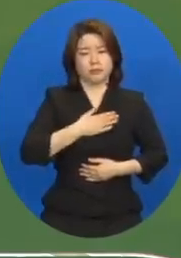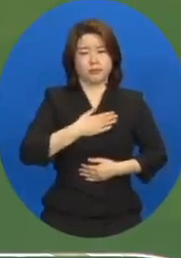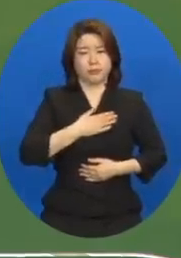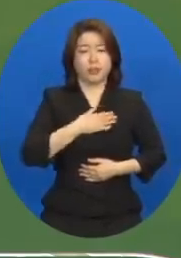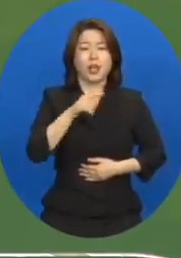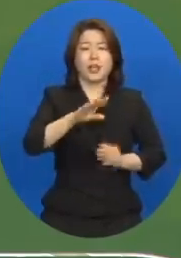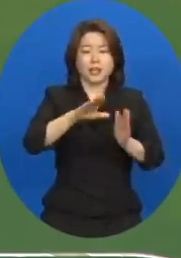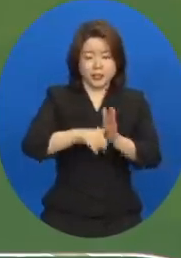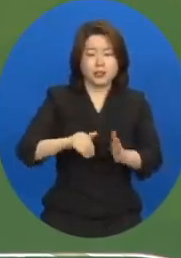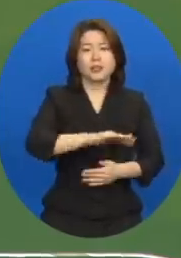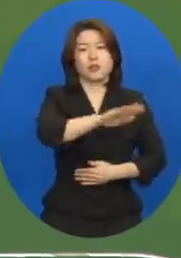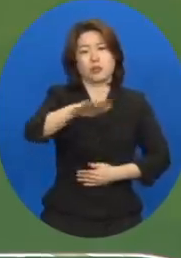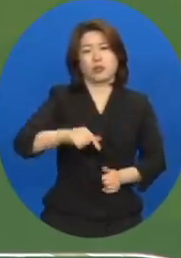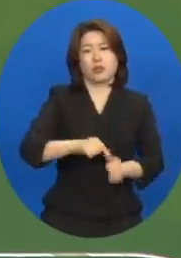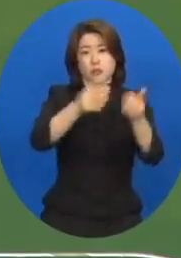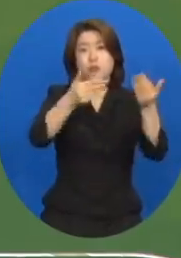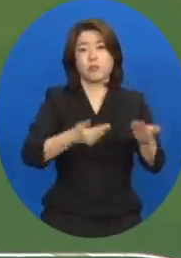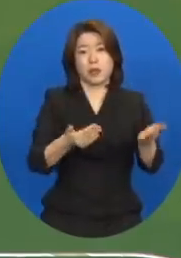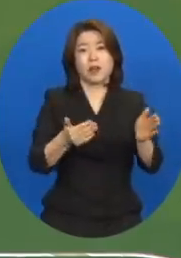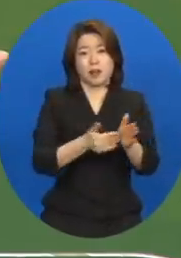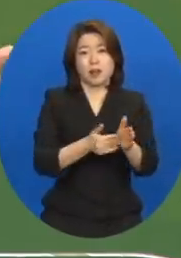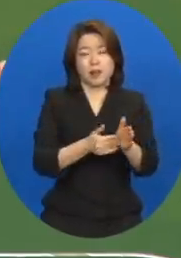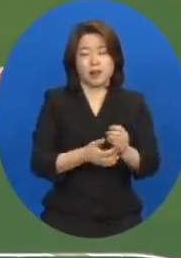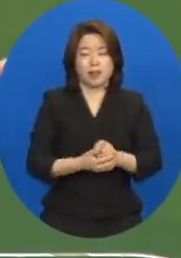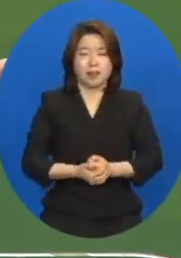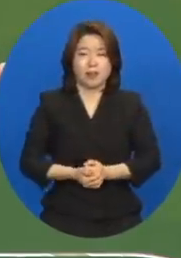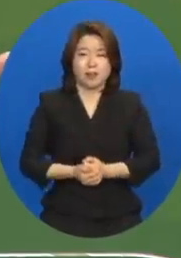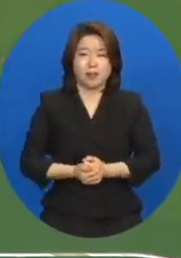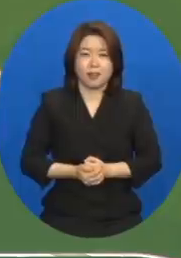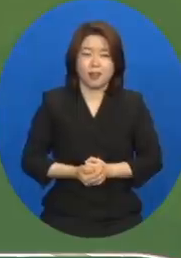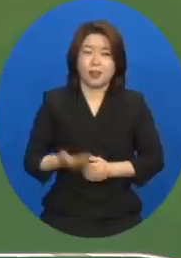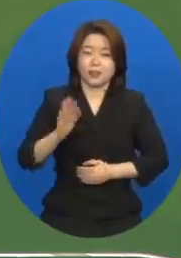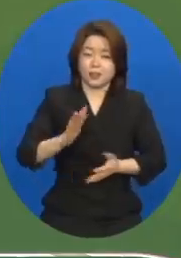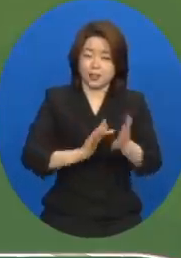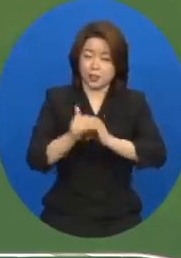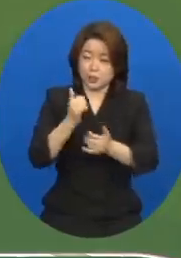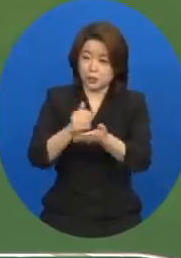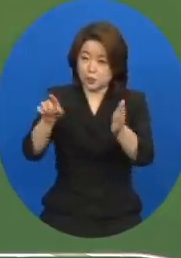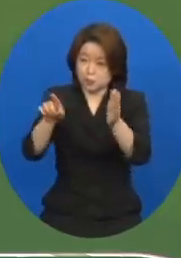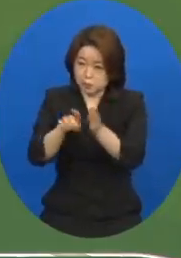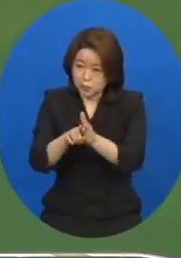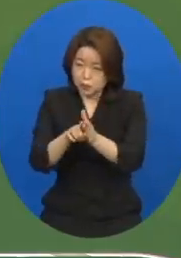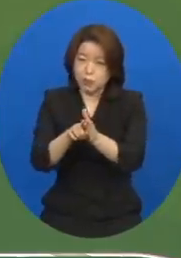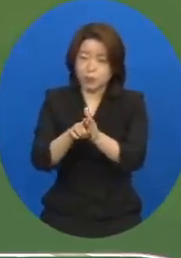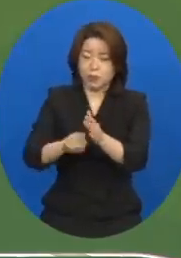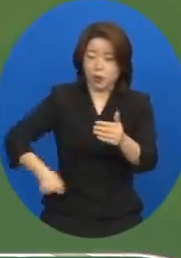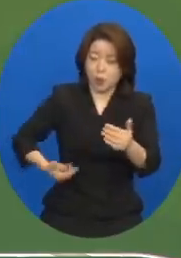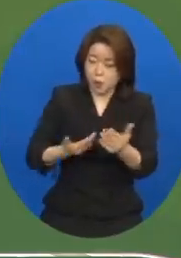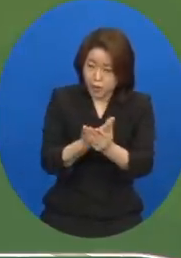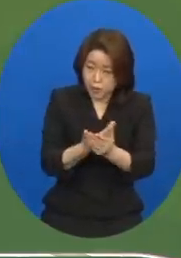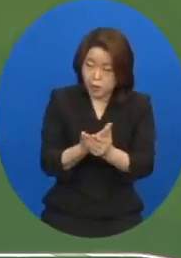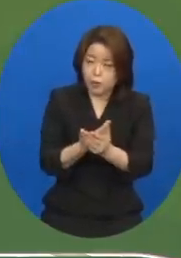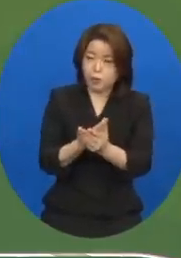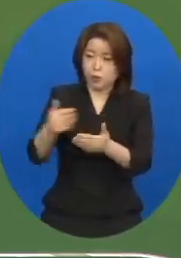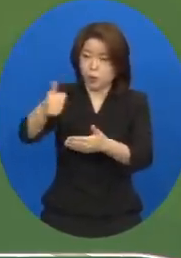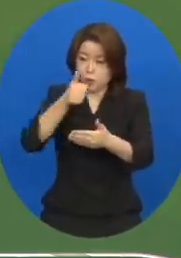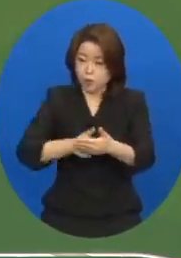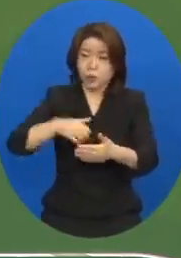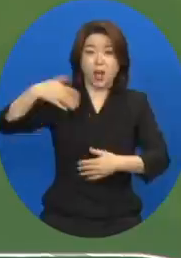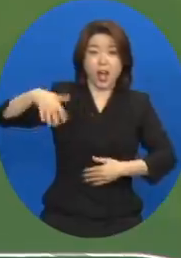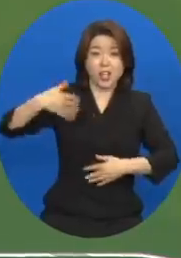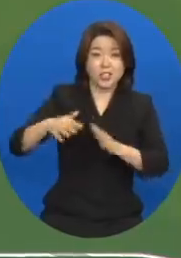우리가 구원을 받아요. 그러나 예수님을 믿고 회개하고 예수님을 영접하지 않은